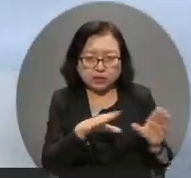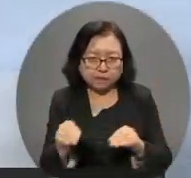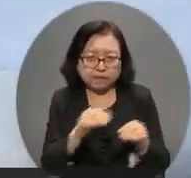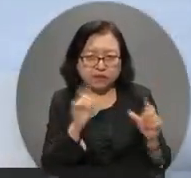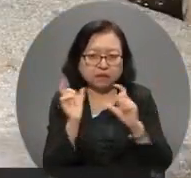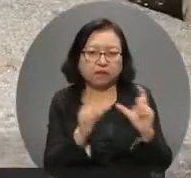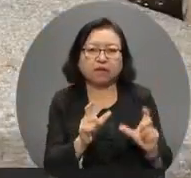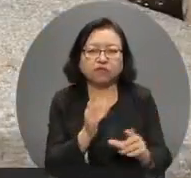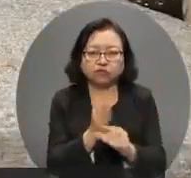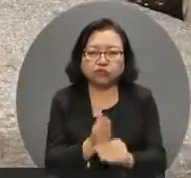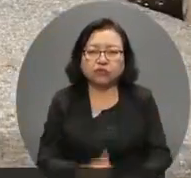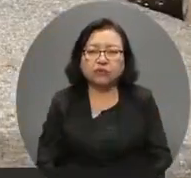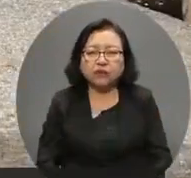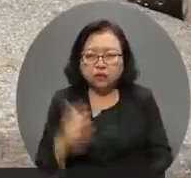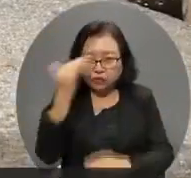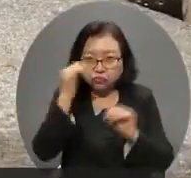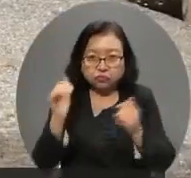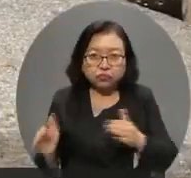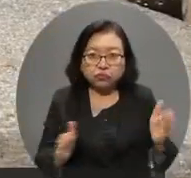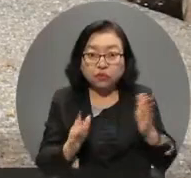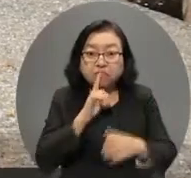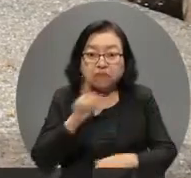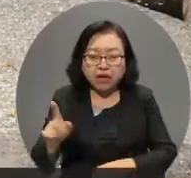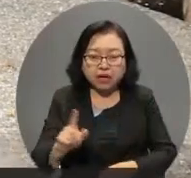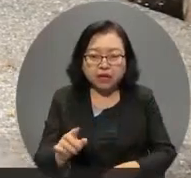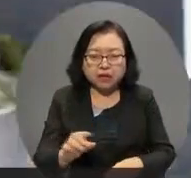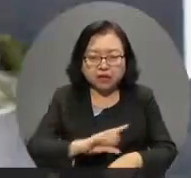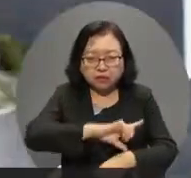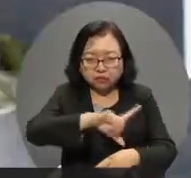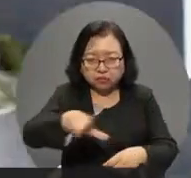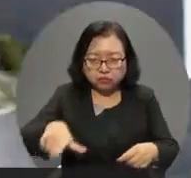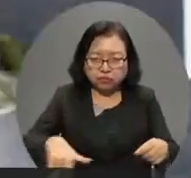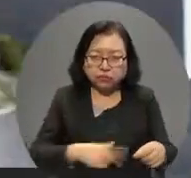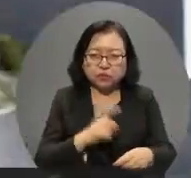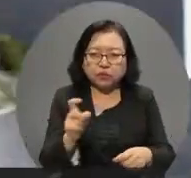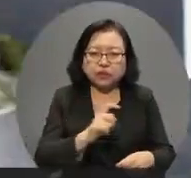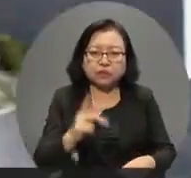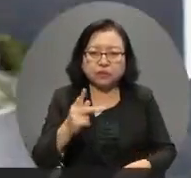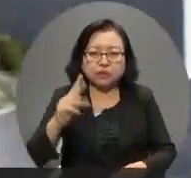상황. 충청북도는 10km 방역대 안에 있는 소